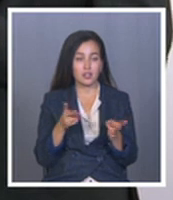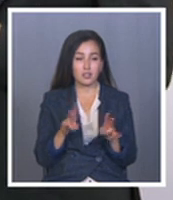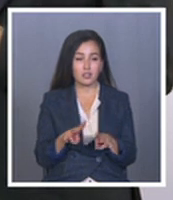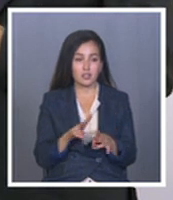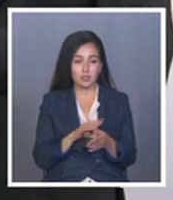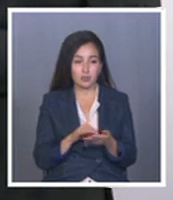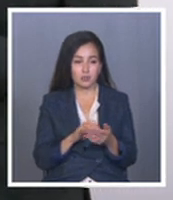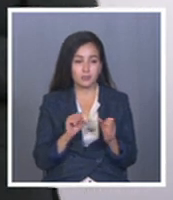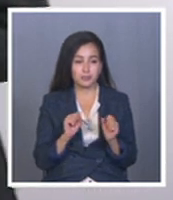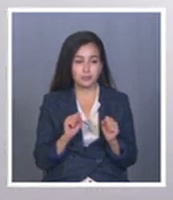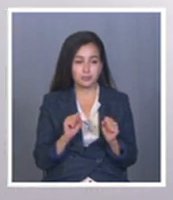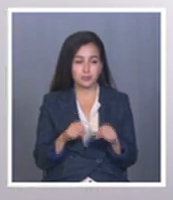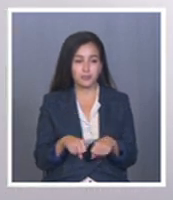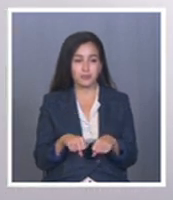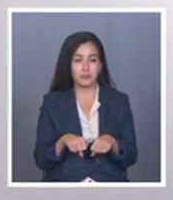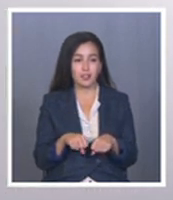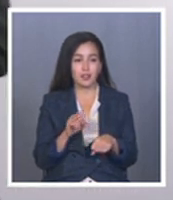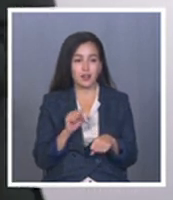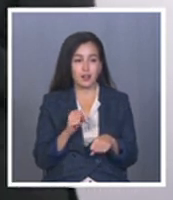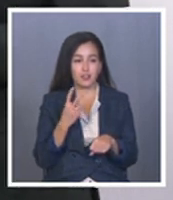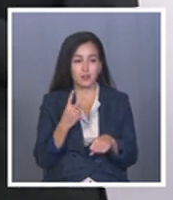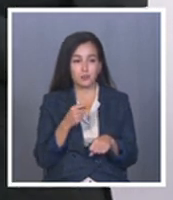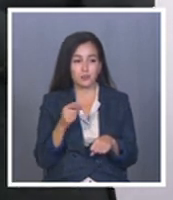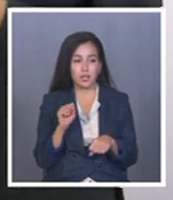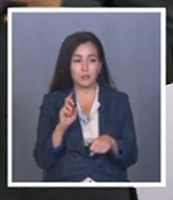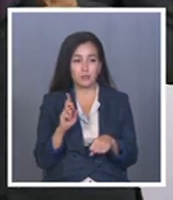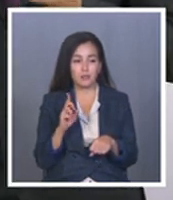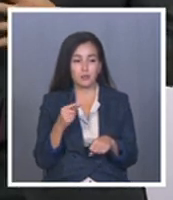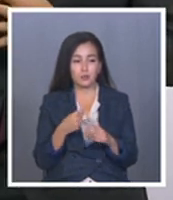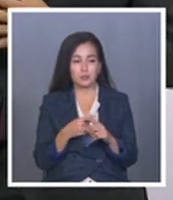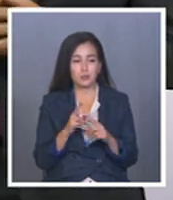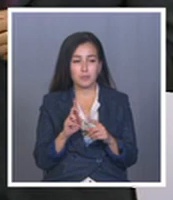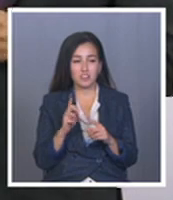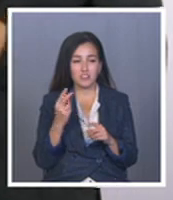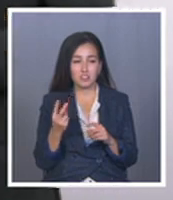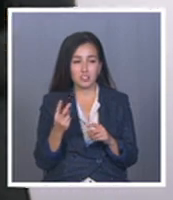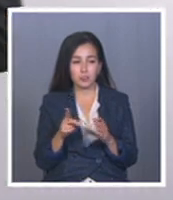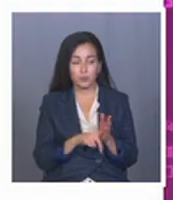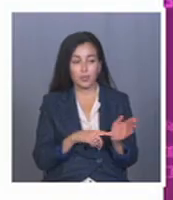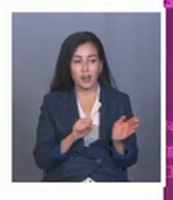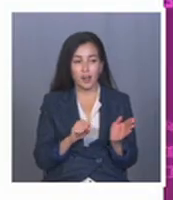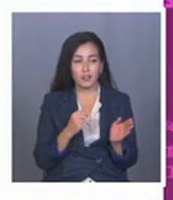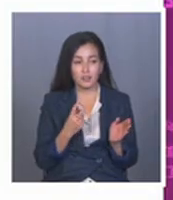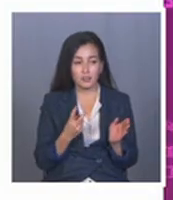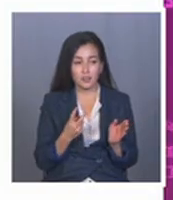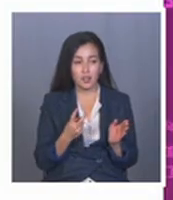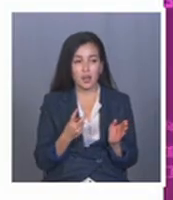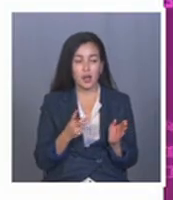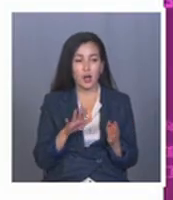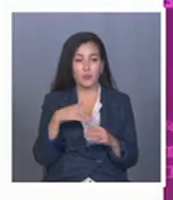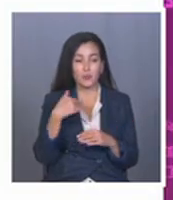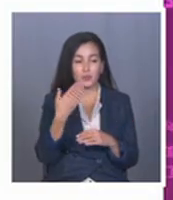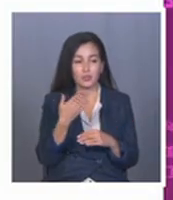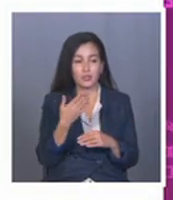Яғни, а квадрат минус а қосылған б квадратты бір алымға жинақтап жазамыз. Ал енді бөлшек,